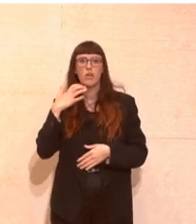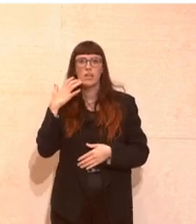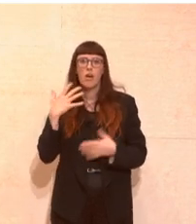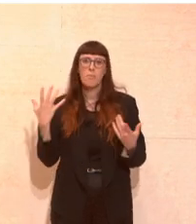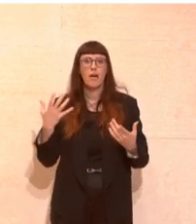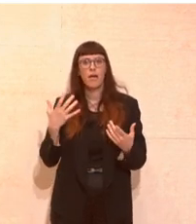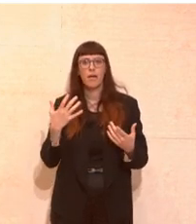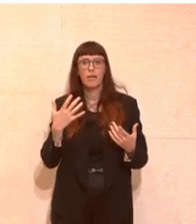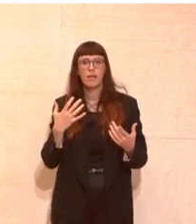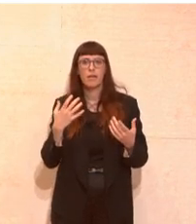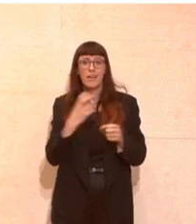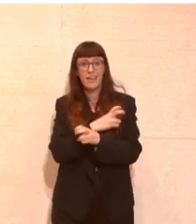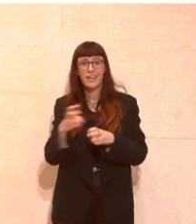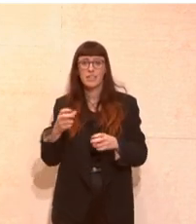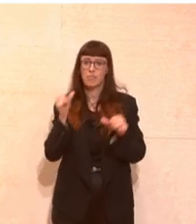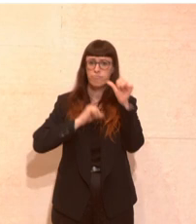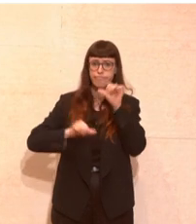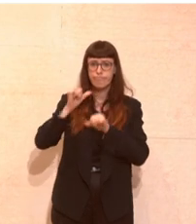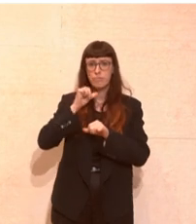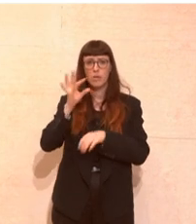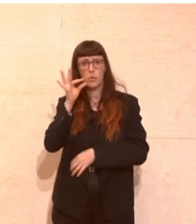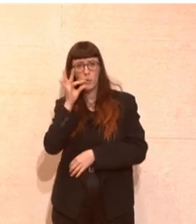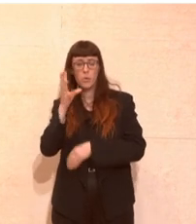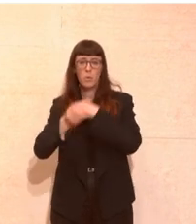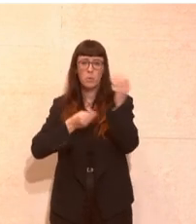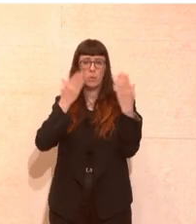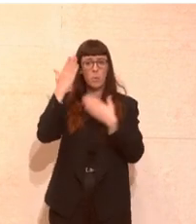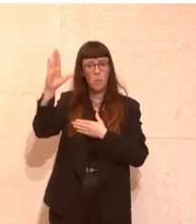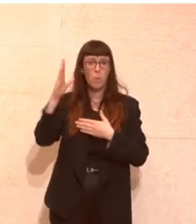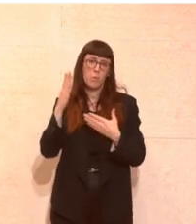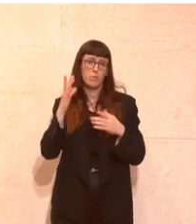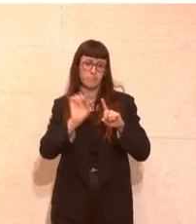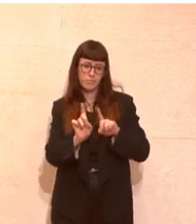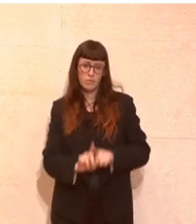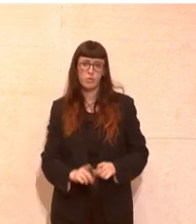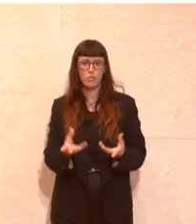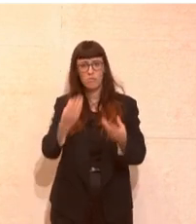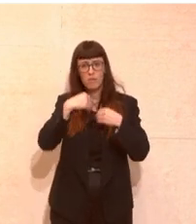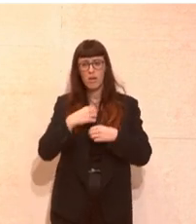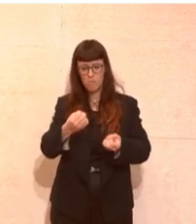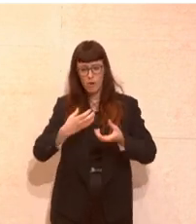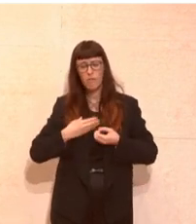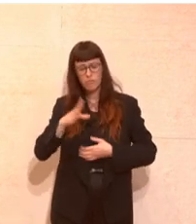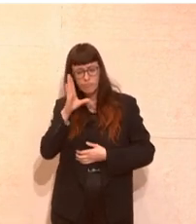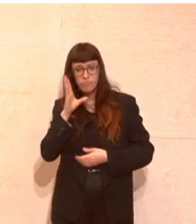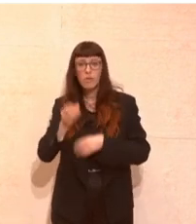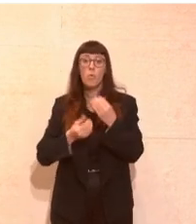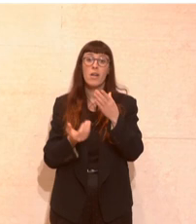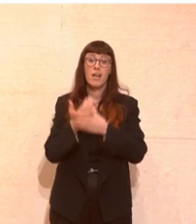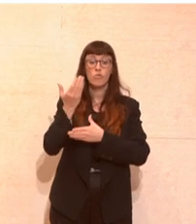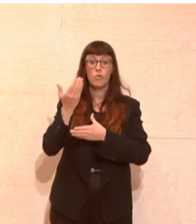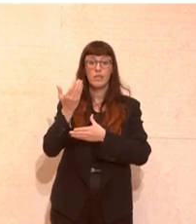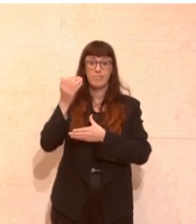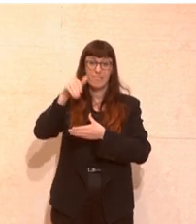sédatifs, d'hypnotiques, de substances illicites le soir, et la journée des stimulants, tabac, café, boissons énergisantes.